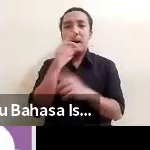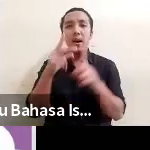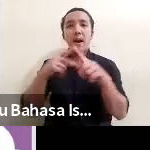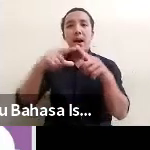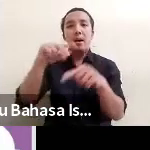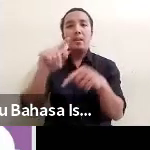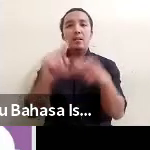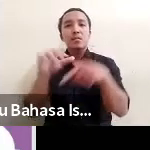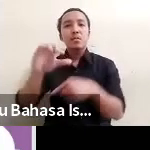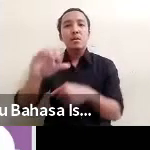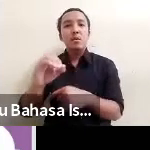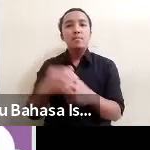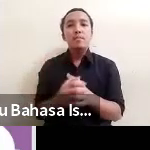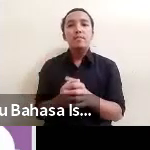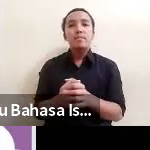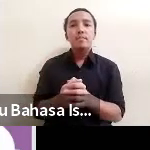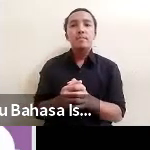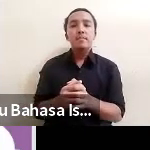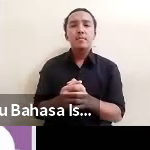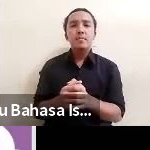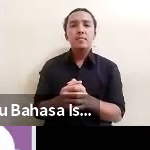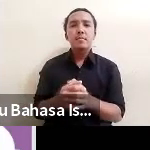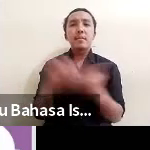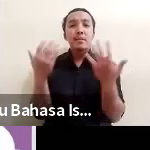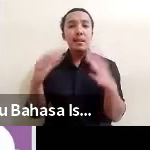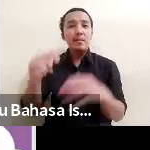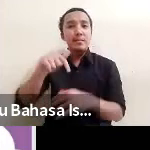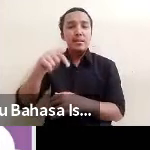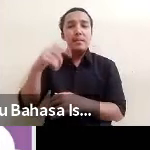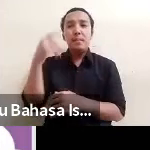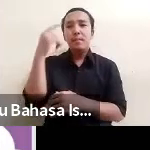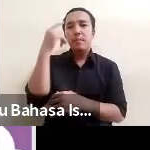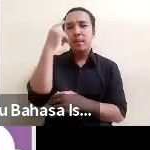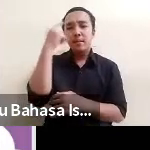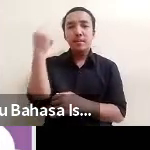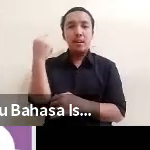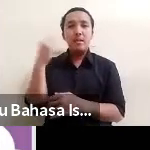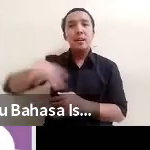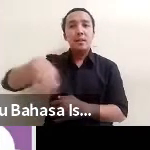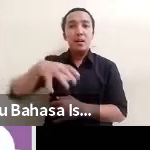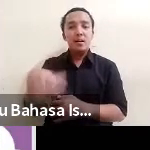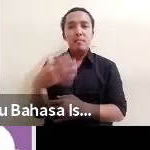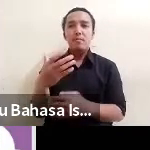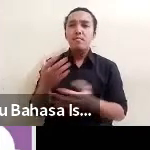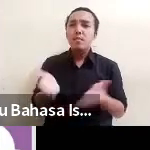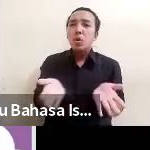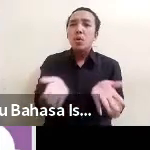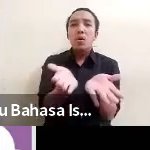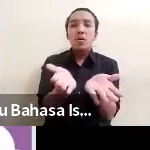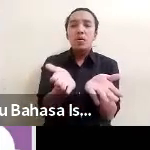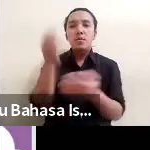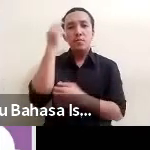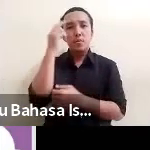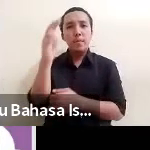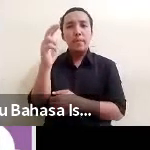masukan, mungkin setelah ini pemerintah daerah juga akan mendorong kepada pemerintah desa untuk mewujudkan desa inklusi yang